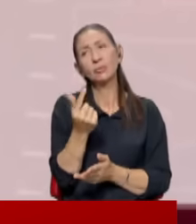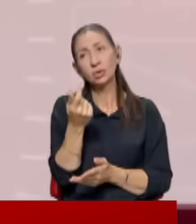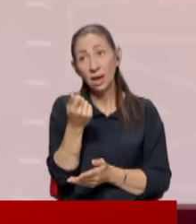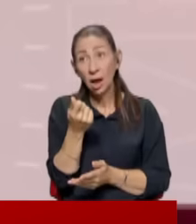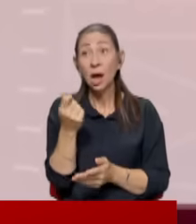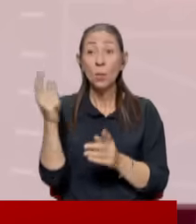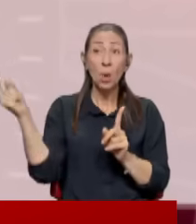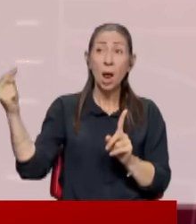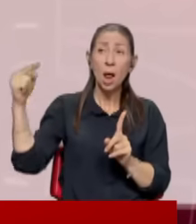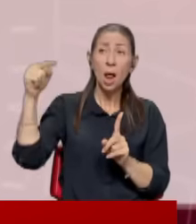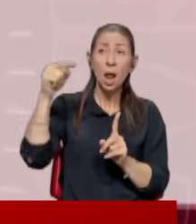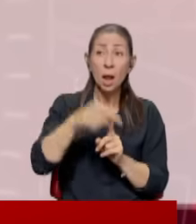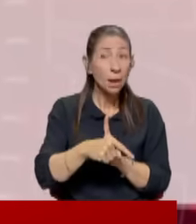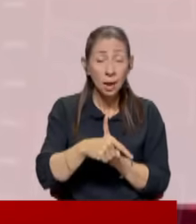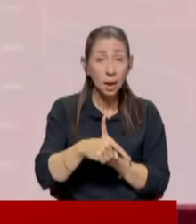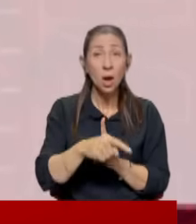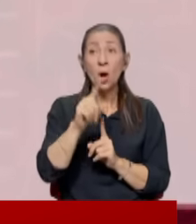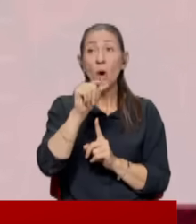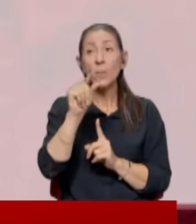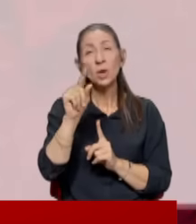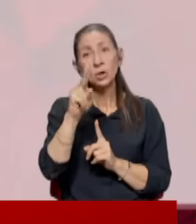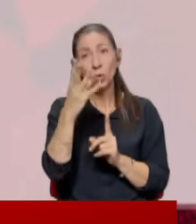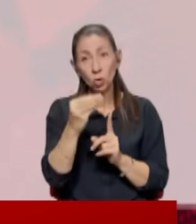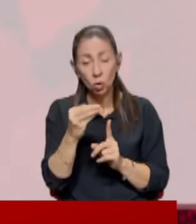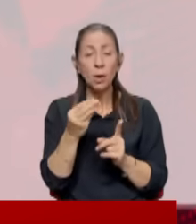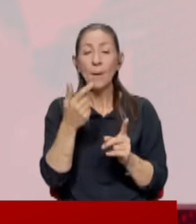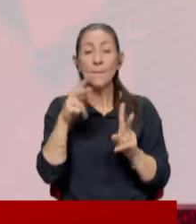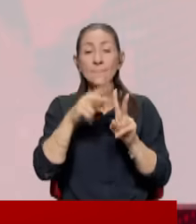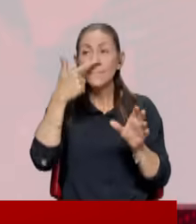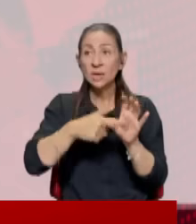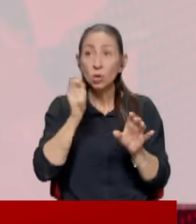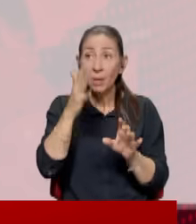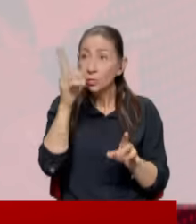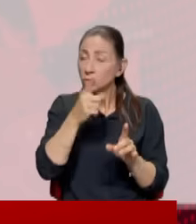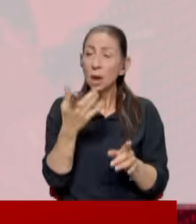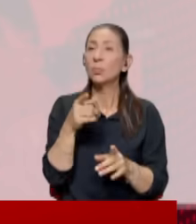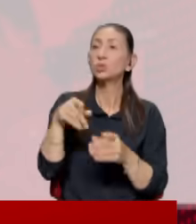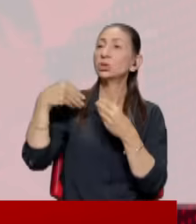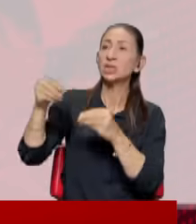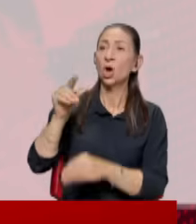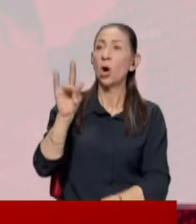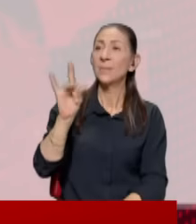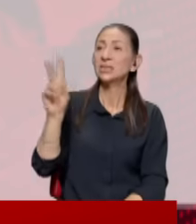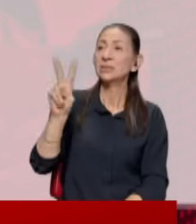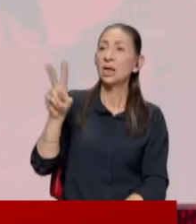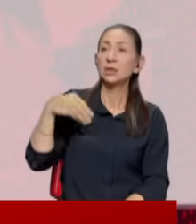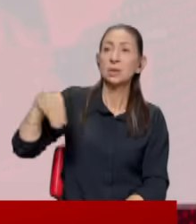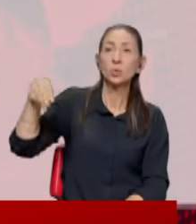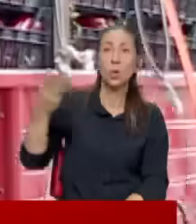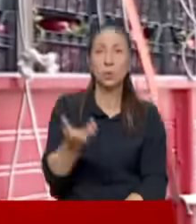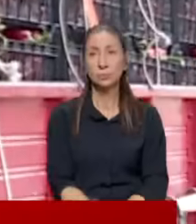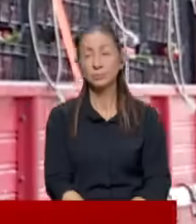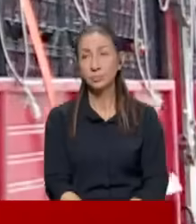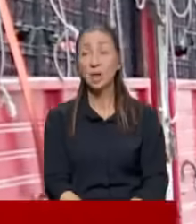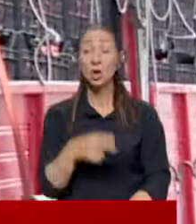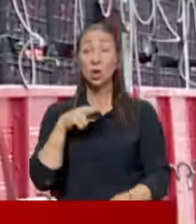lira. Hale gelinceye kadar yani 11-12 lira oluyor. Haliyle mazot fiyatları yüksek olduğu için. Tabii bu üreticiye kadar 15-20 liraya kadar